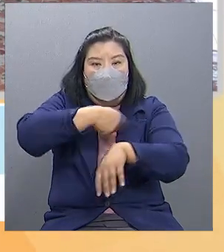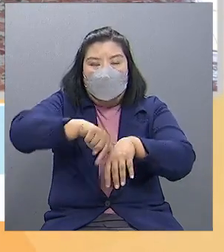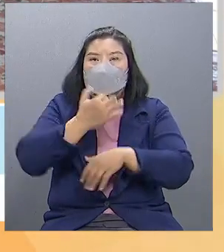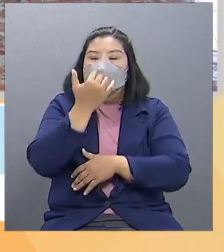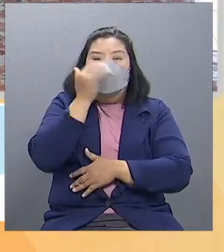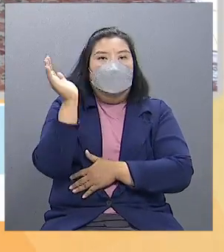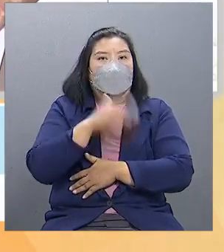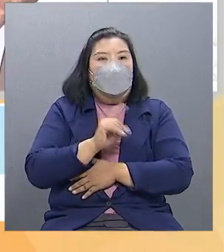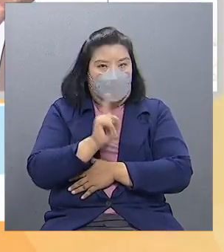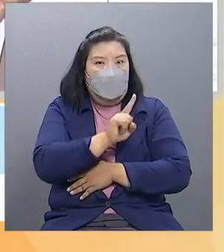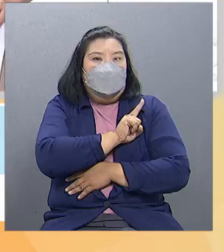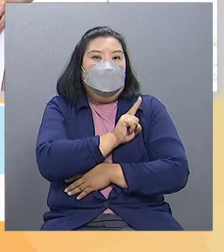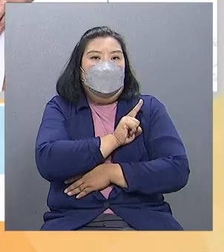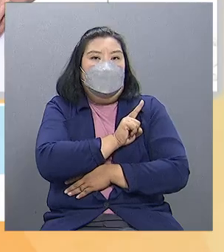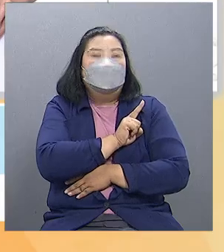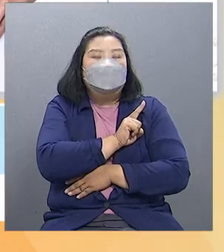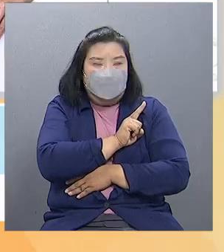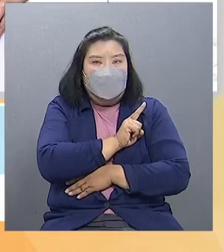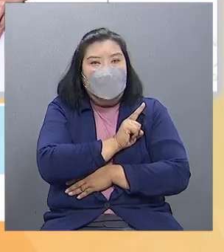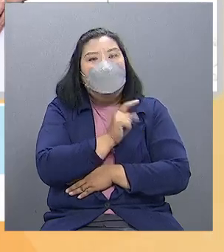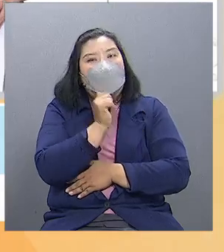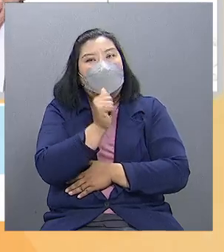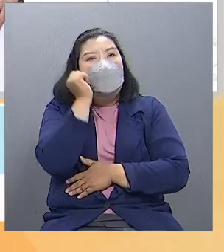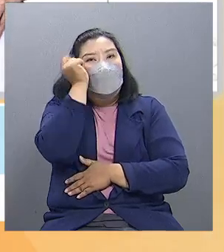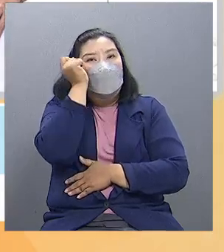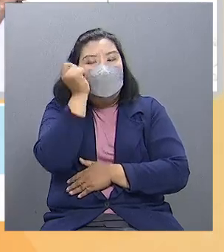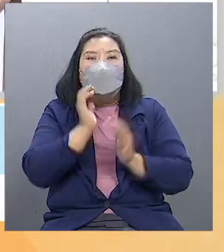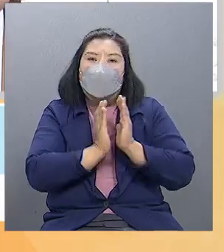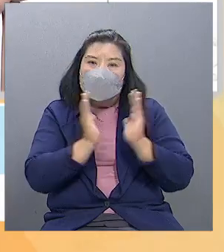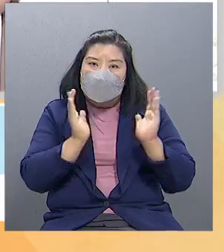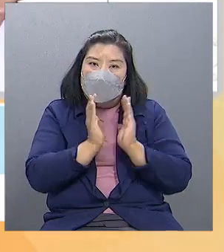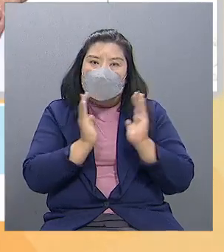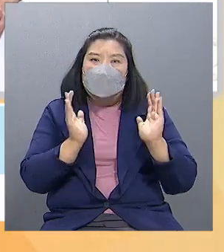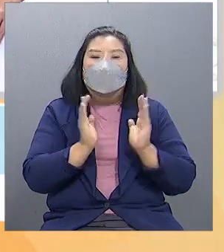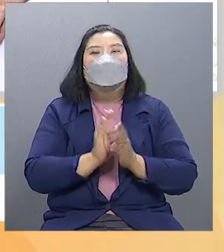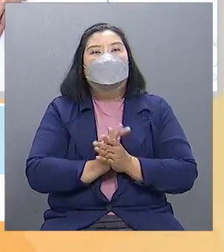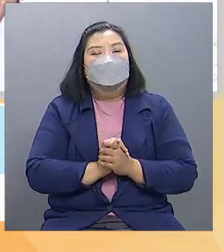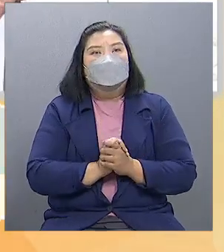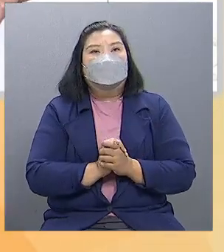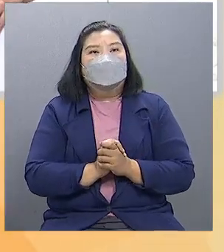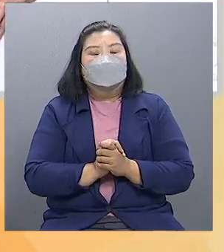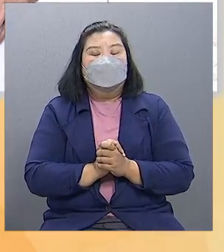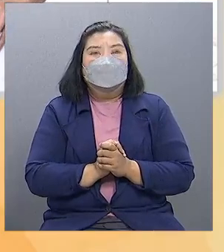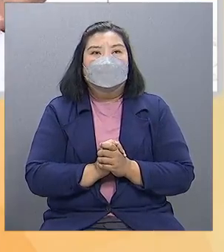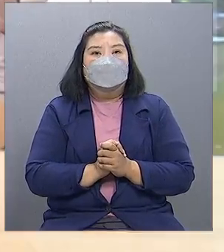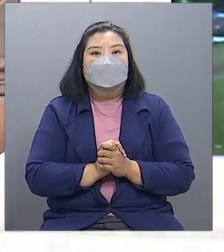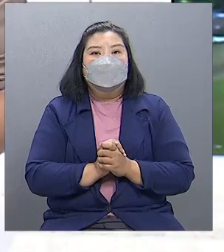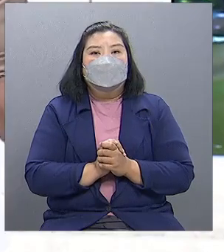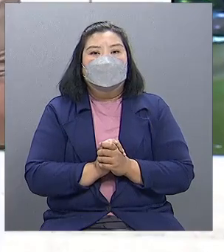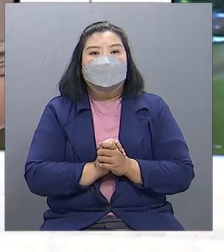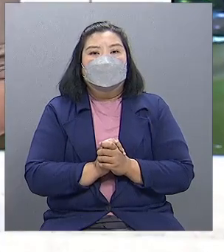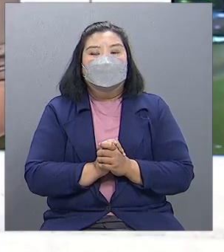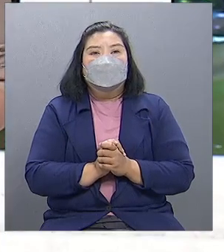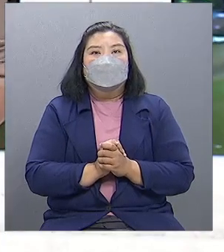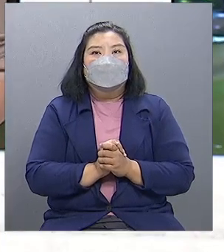ไปเบืนต้นขบร direktคณข้อมูลจากท่าน นายกไพศรถมากบากเลยนะคะขบ ระคุณค่ะ สวัสดีค cut connectionต้อง